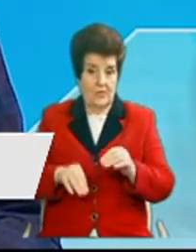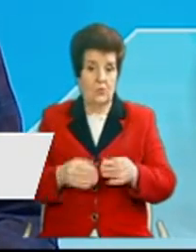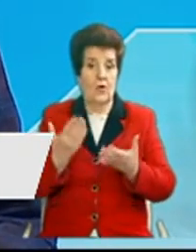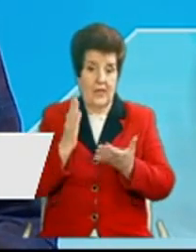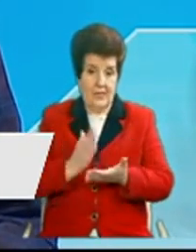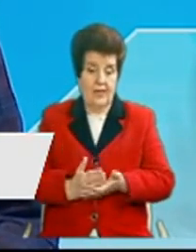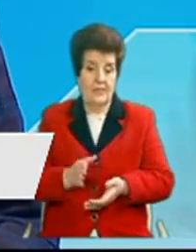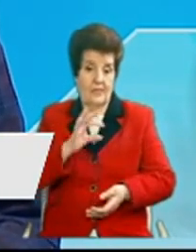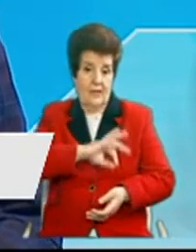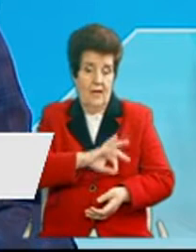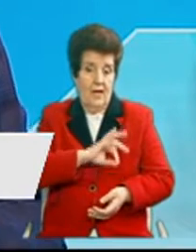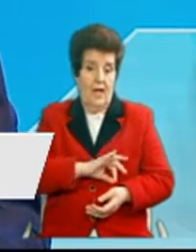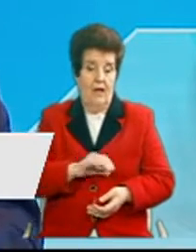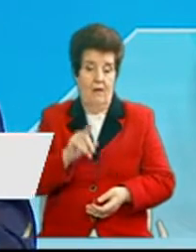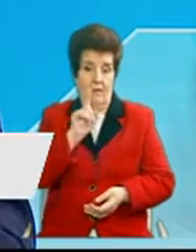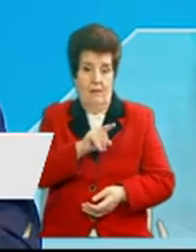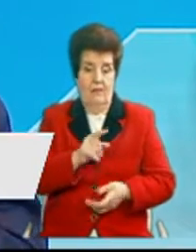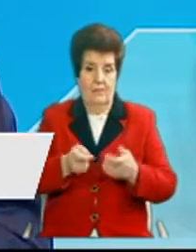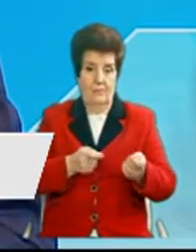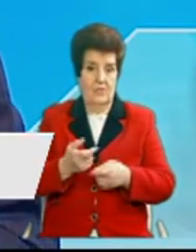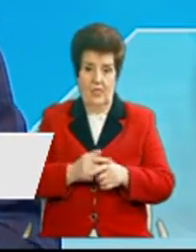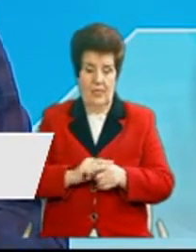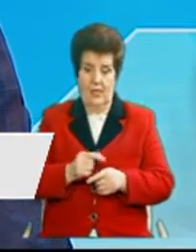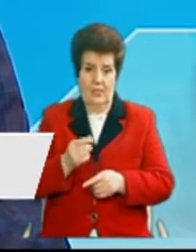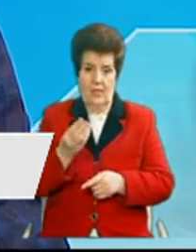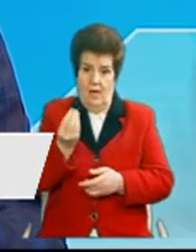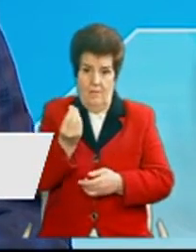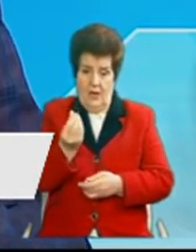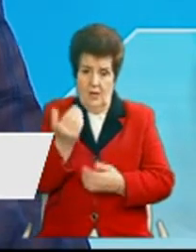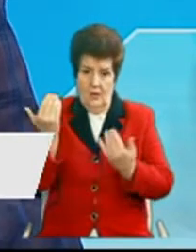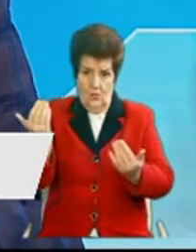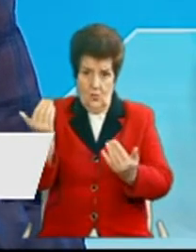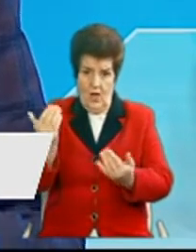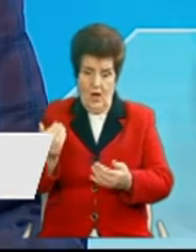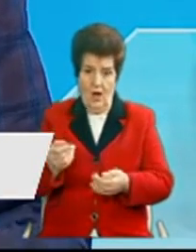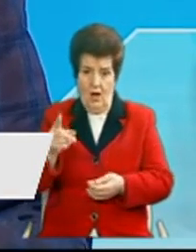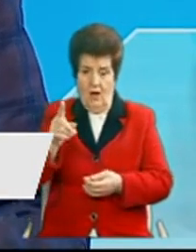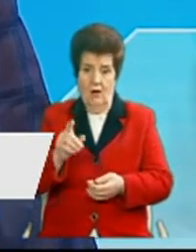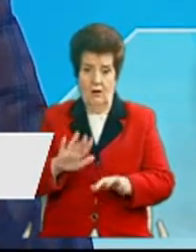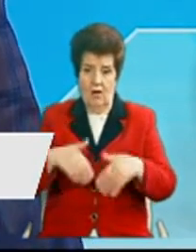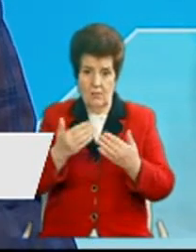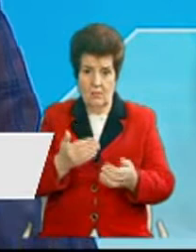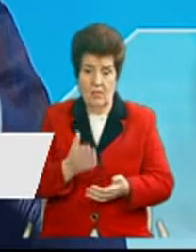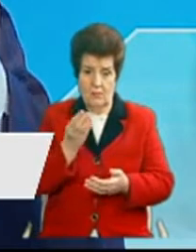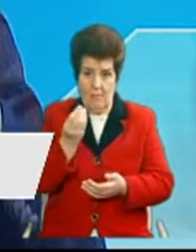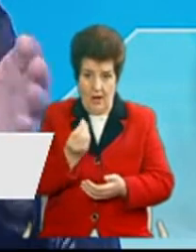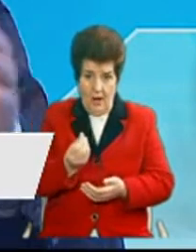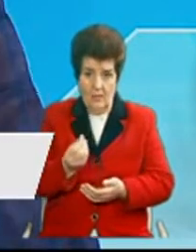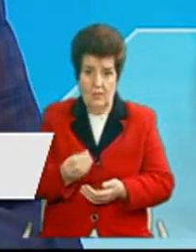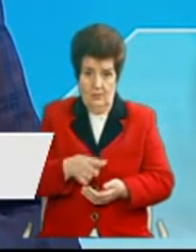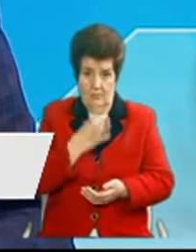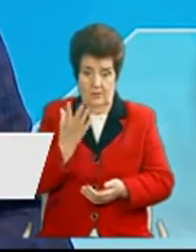folosirea resurselor administrative. Nu sunt resursele candidatului. Sunt resursele care vin de la guvern și sunt banii